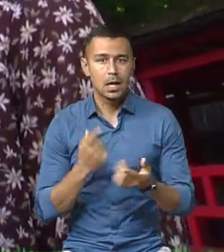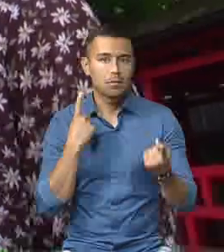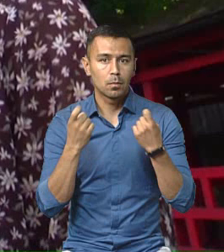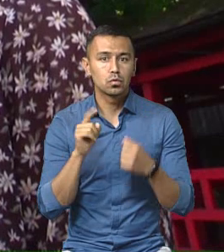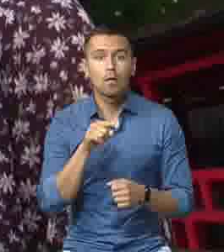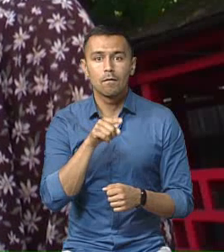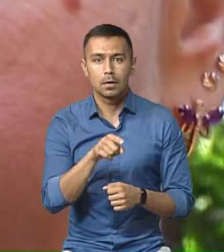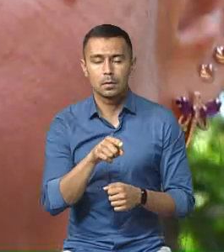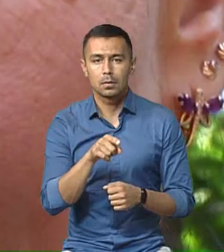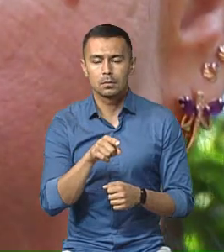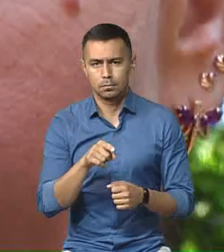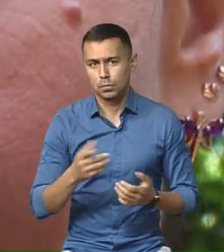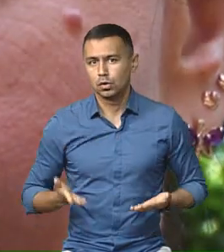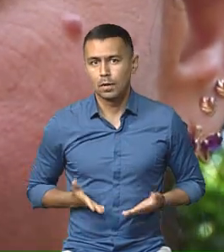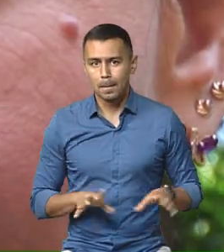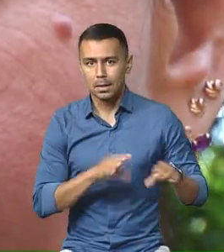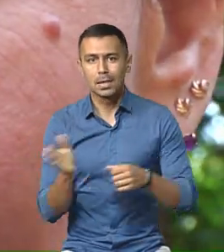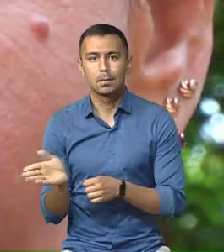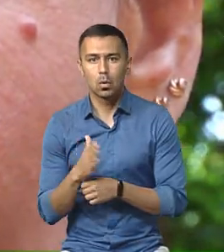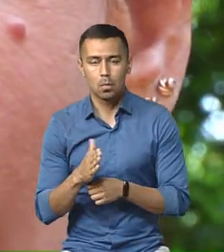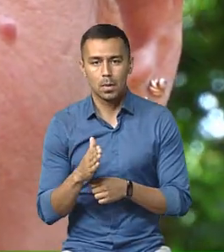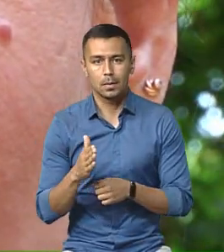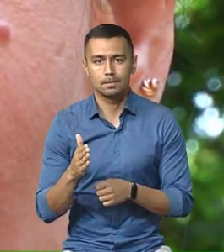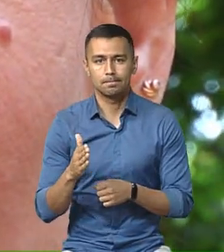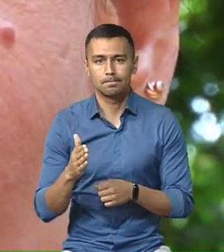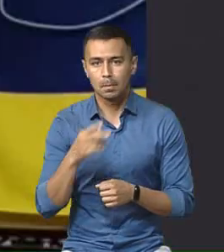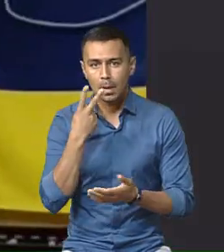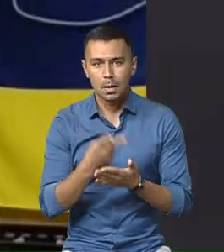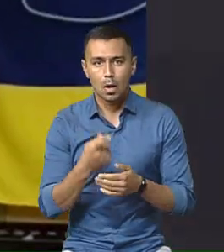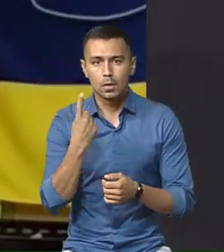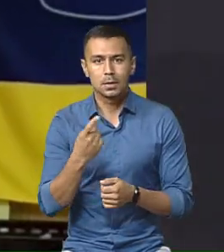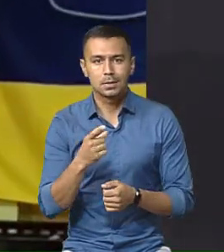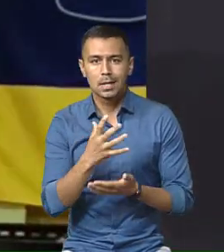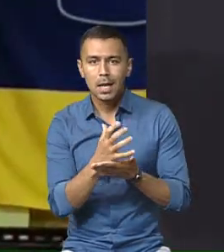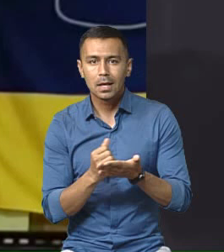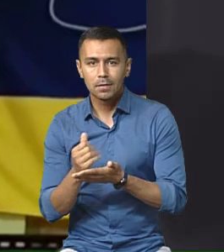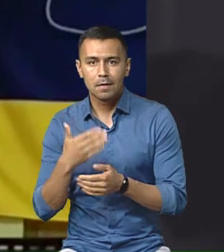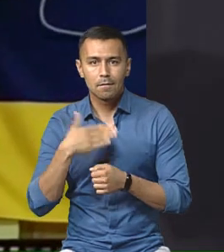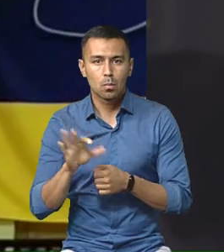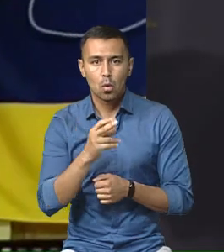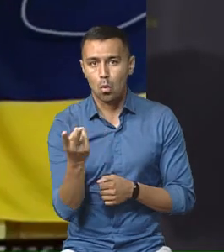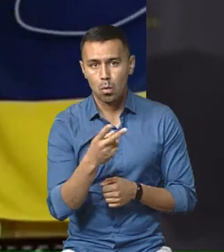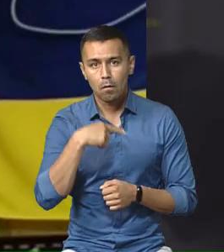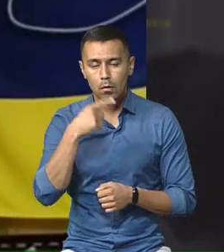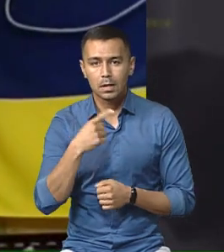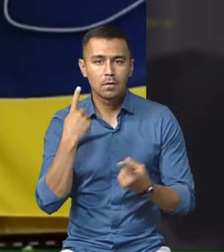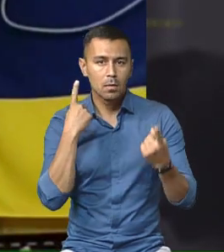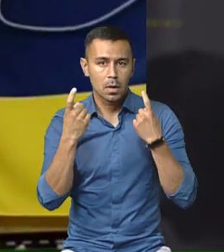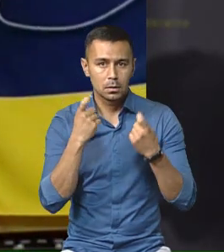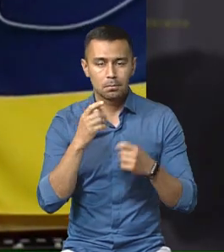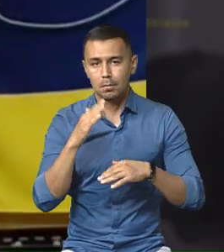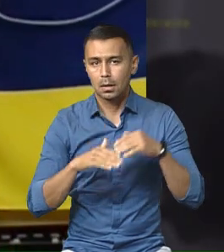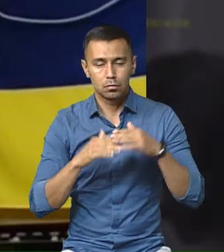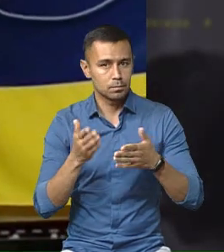інформація, що він у полоні. Переселенка з Маріуполя Світлана Сторчак переглядає одне з архівних відео. Про обох, каже, інформації